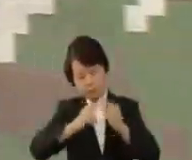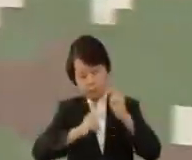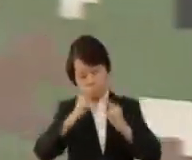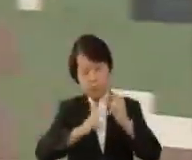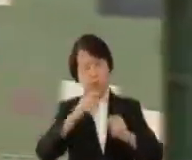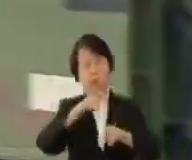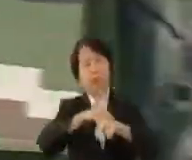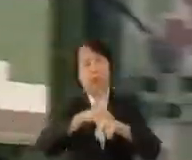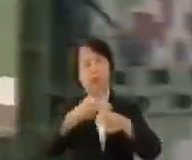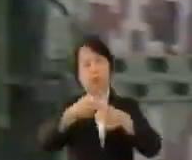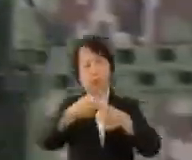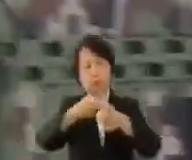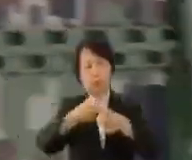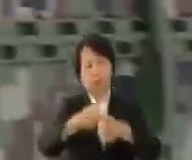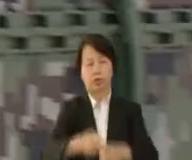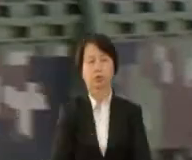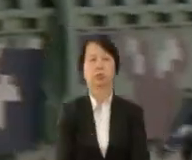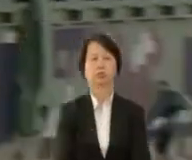yang singkat.